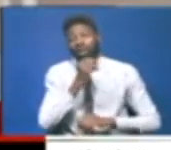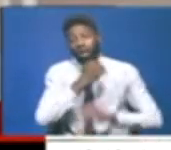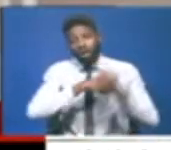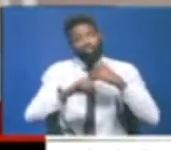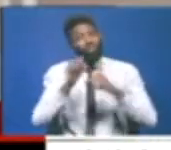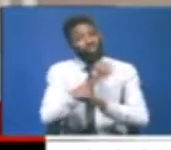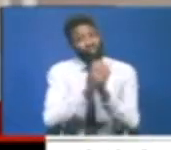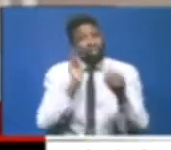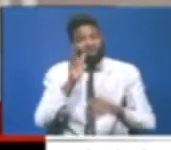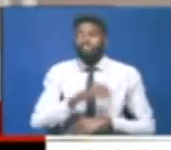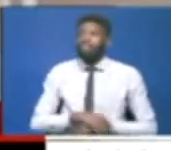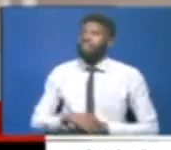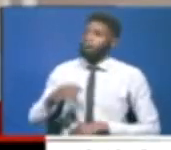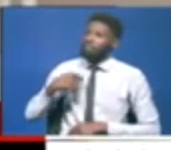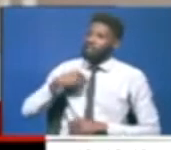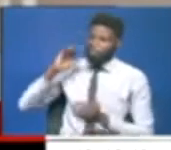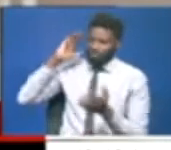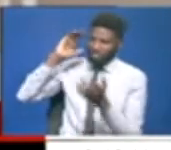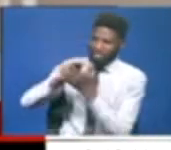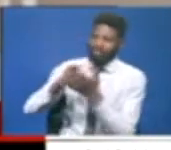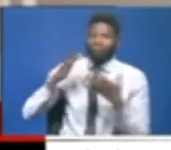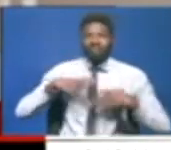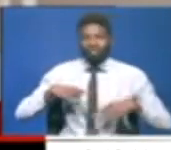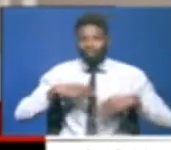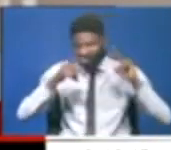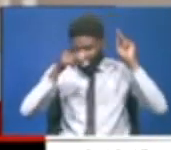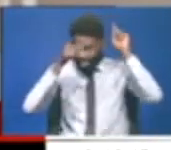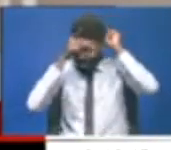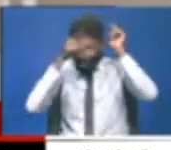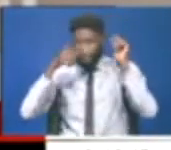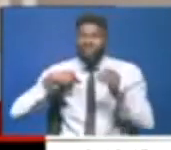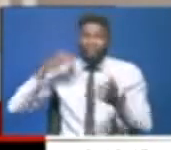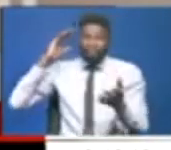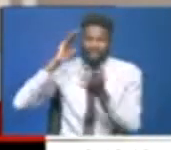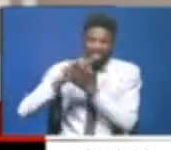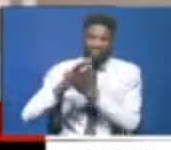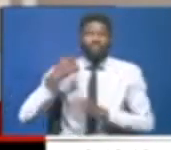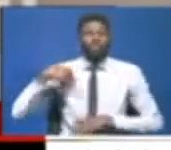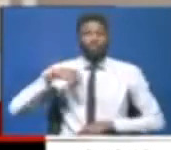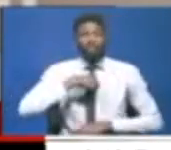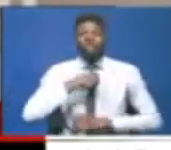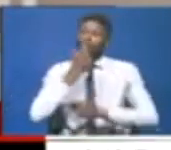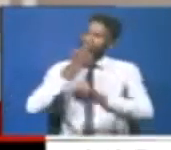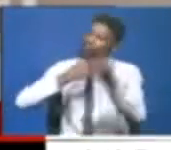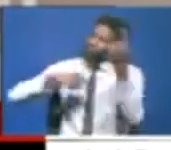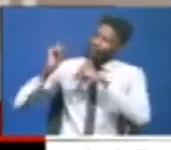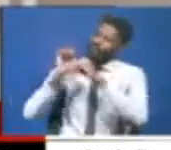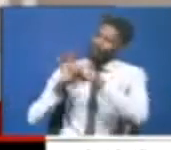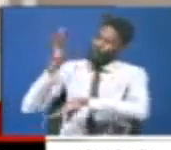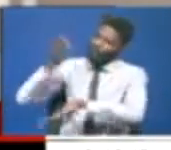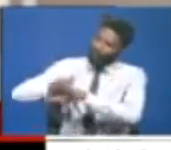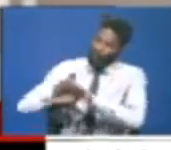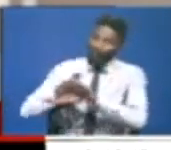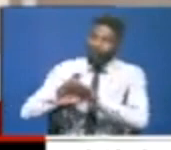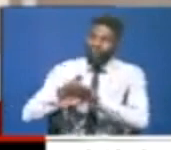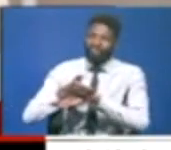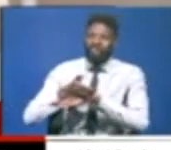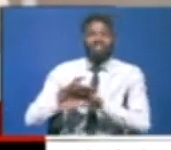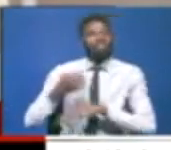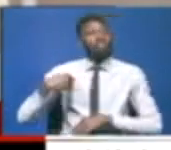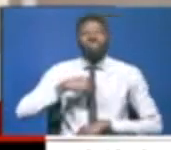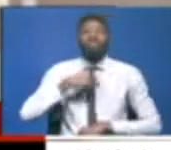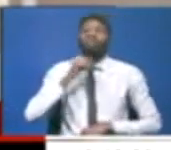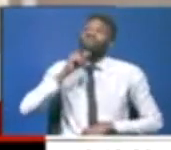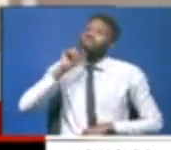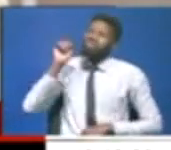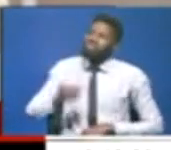imani na wakazi wa Kakamega ya kwamba ushindi wetu utakuwa mkubwa ile kiasi ya kwamba hatutahitaji